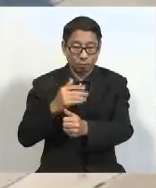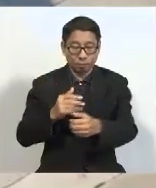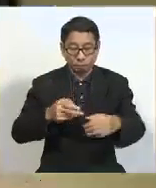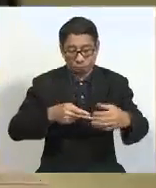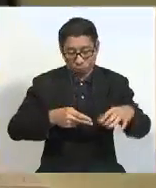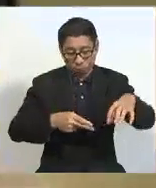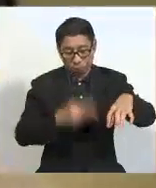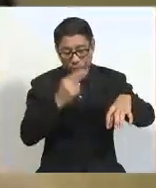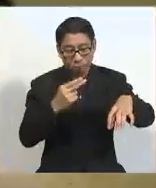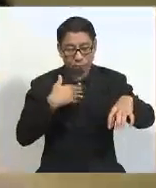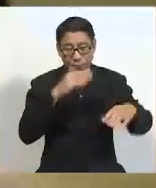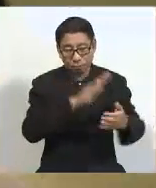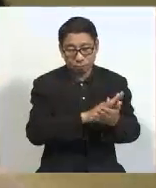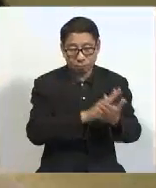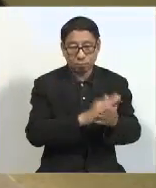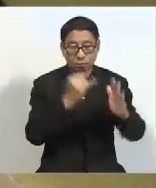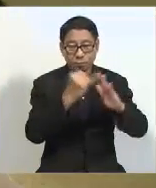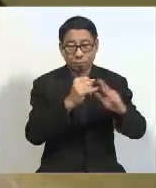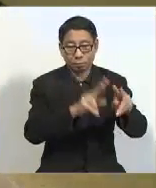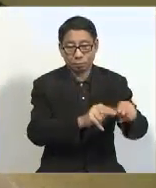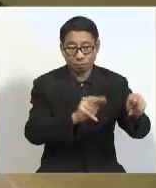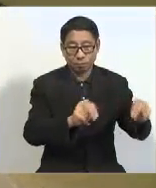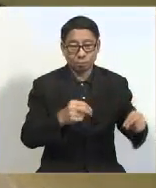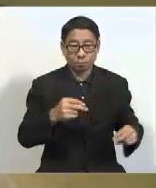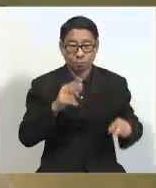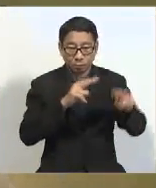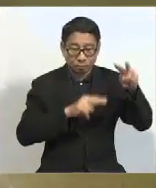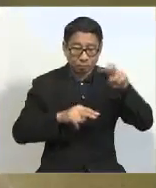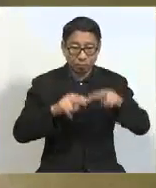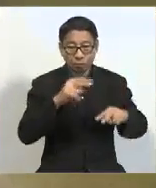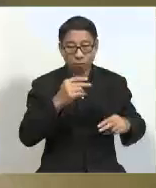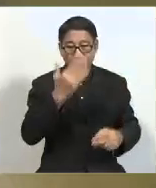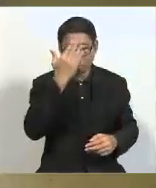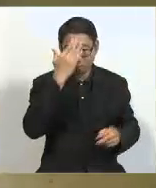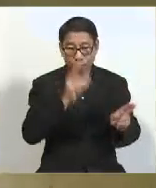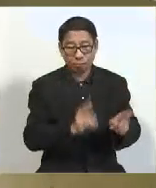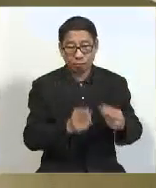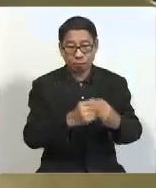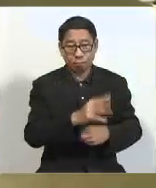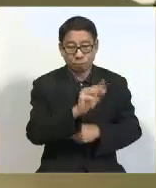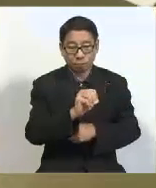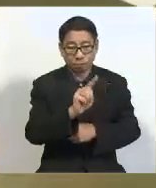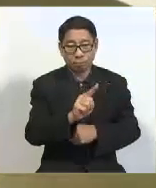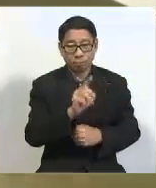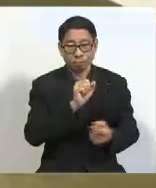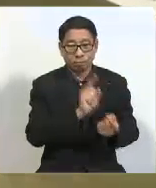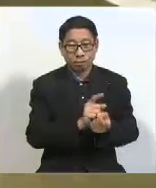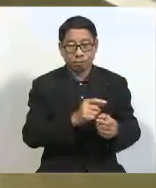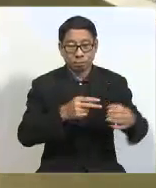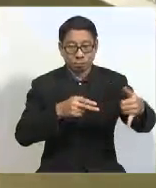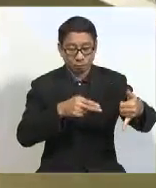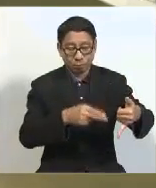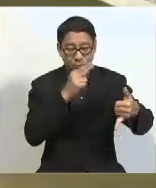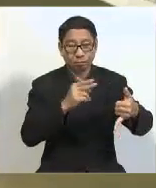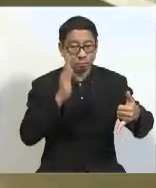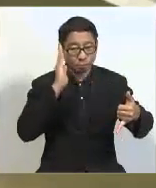นึ่งย่านถนนเลี่ยงเมืองนนทบุรีจึงเข้าตรวจสอบที่เกิดเหตุบริเวณหน้าห้องเรียนชั้นม.1ก็พบผู้ถูกยิงเป็นนัก